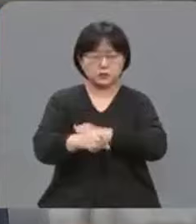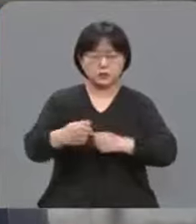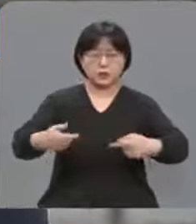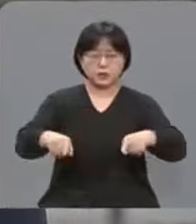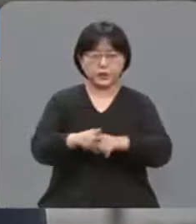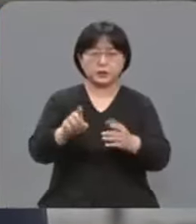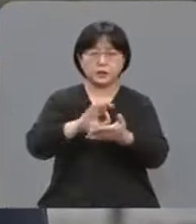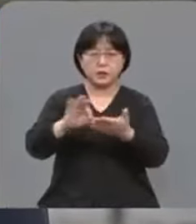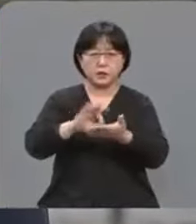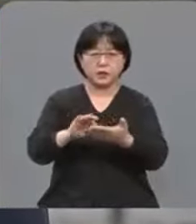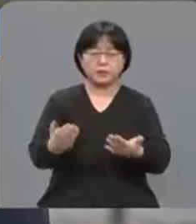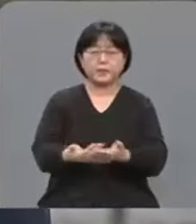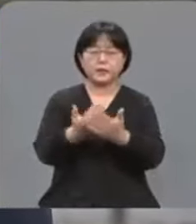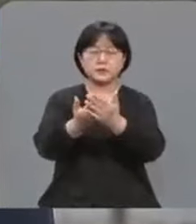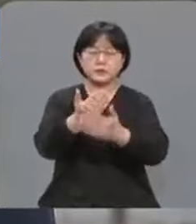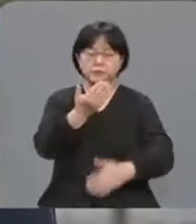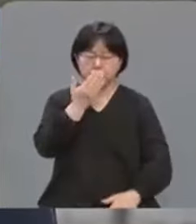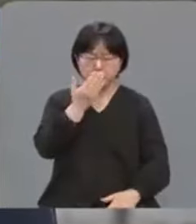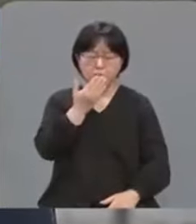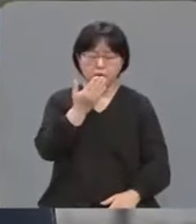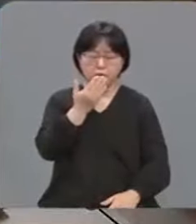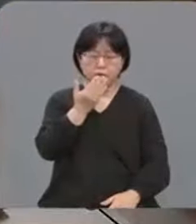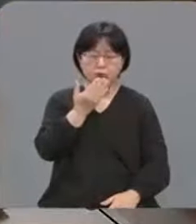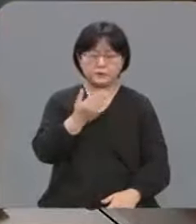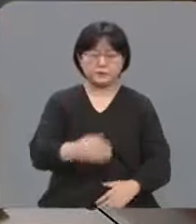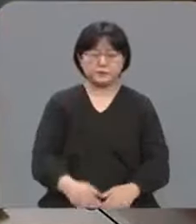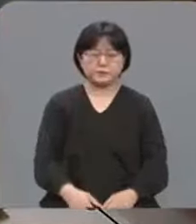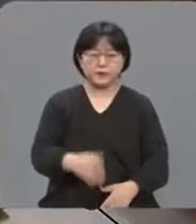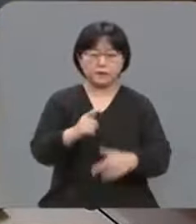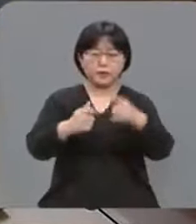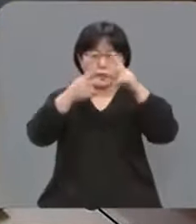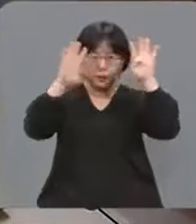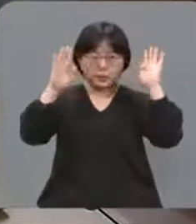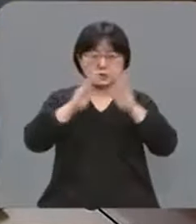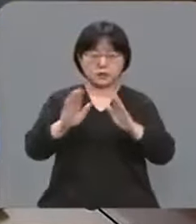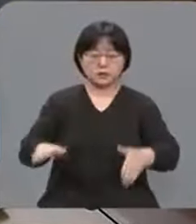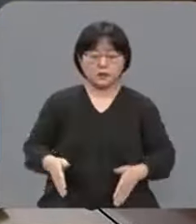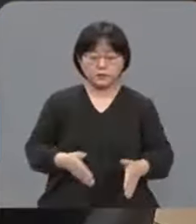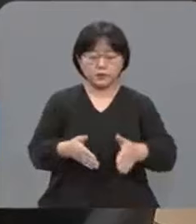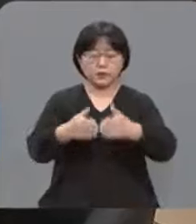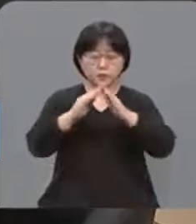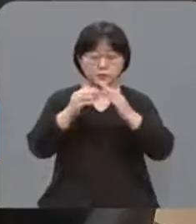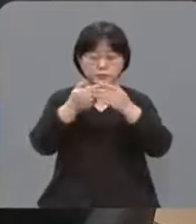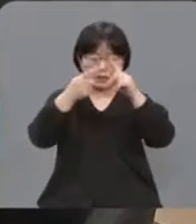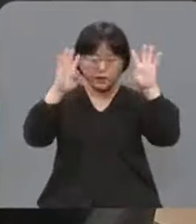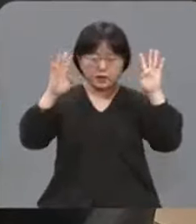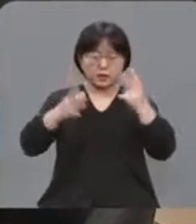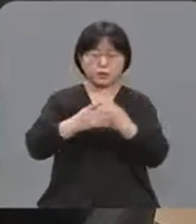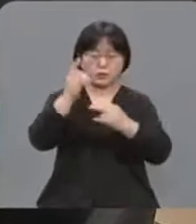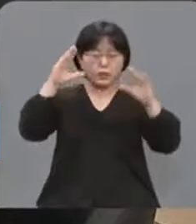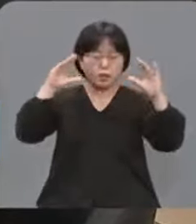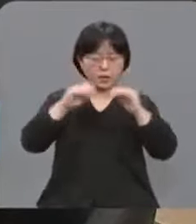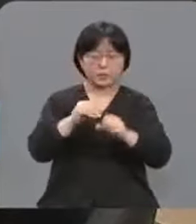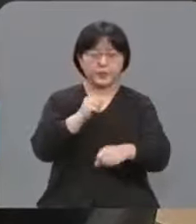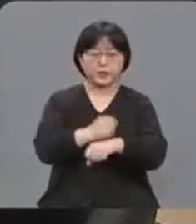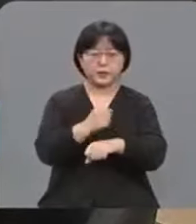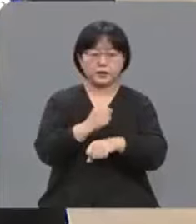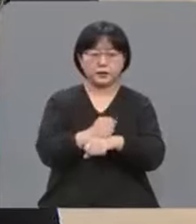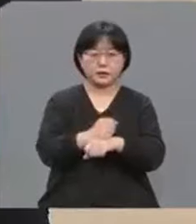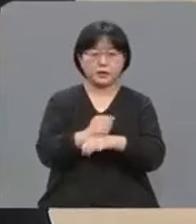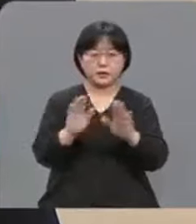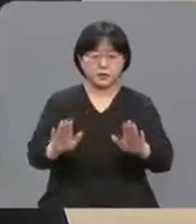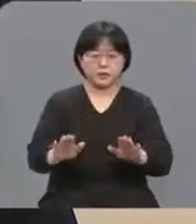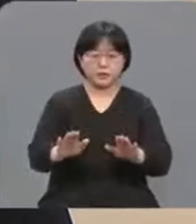하게 되고 같이 상생 발전할 수 있는 그런 가능성을 보고 목포대와 전남 도립대는 지난 달 통합 합의서를 체결한 가운데